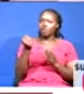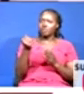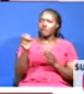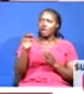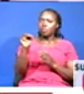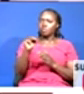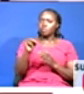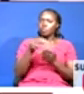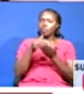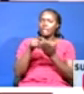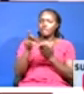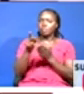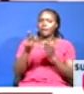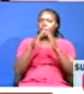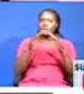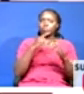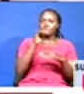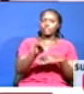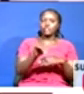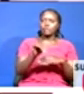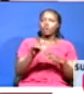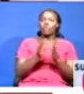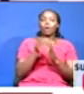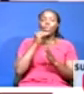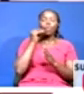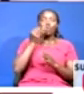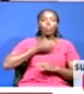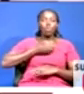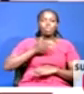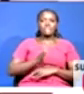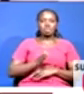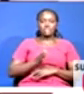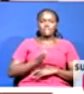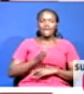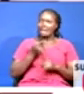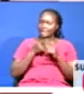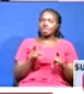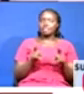wakiwa wanalipa mortgage ili wawe home owners. Lakini